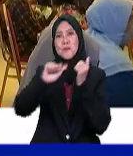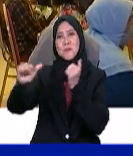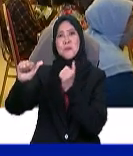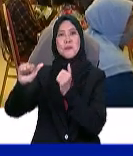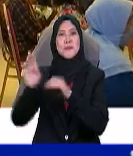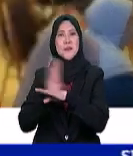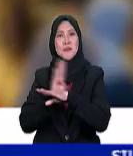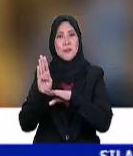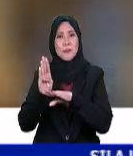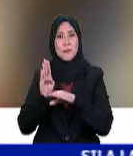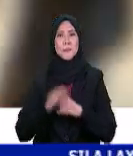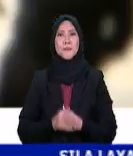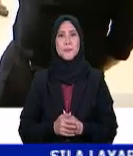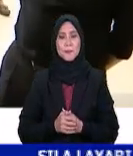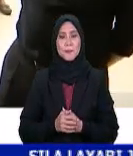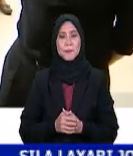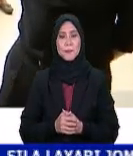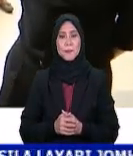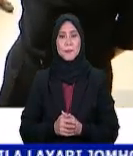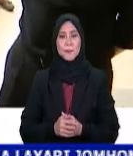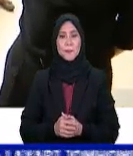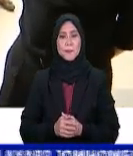mereka.